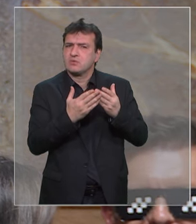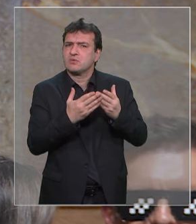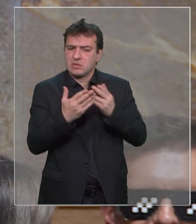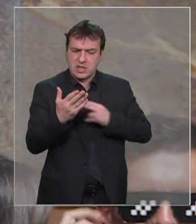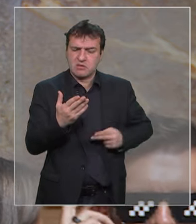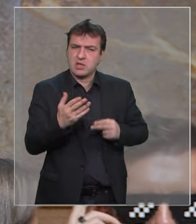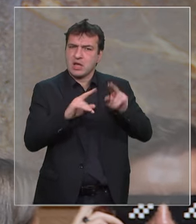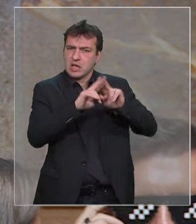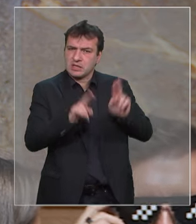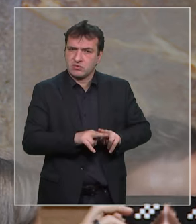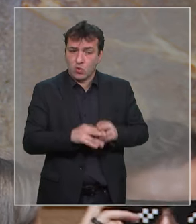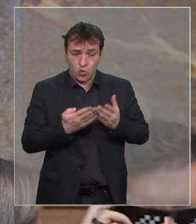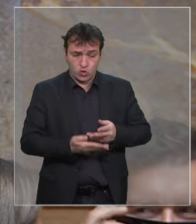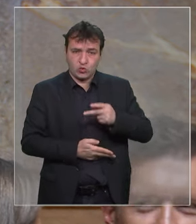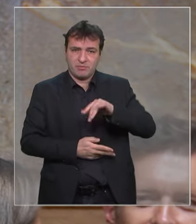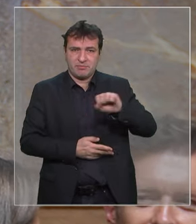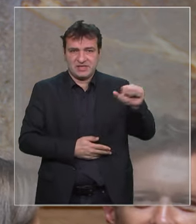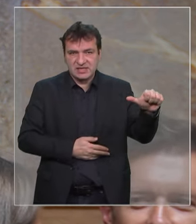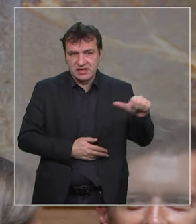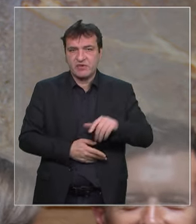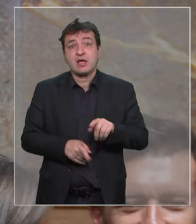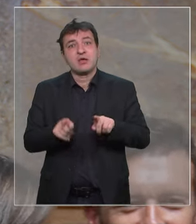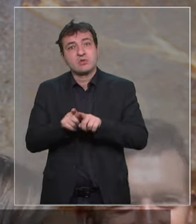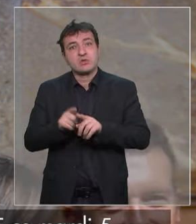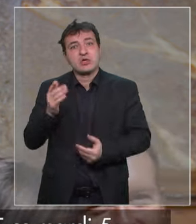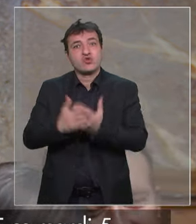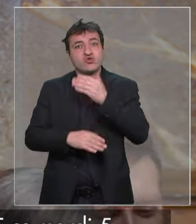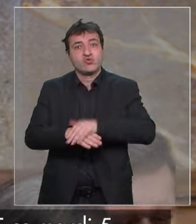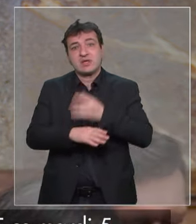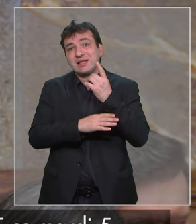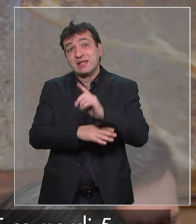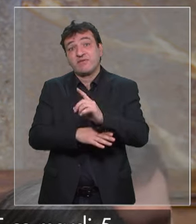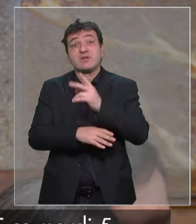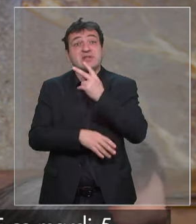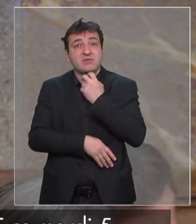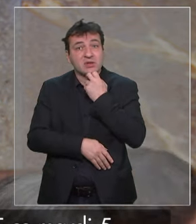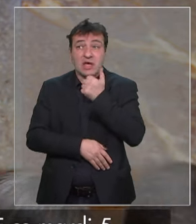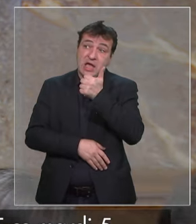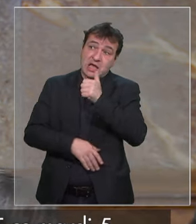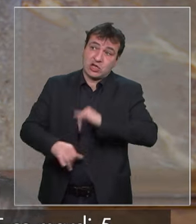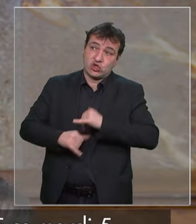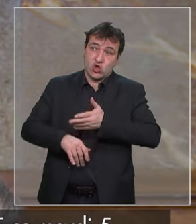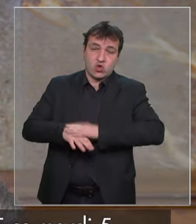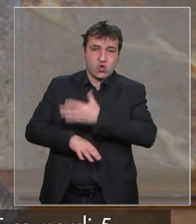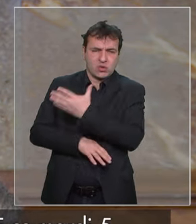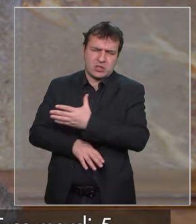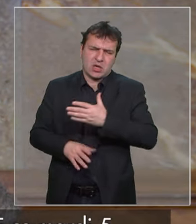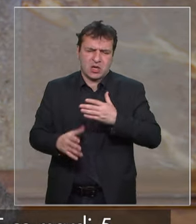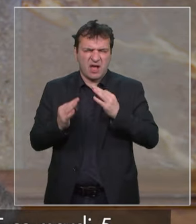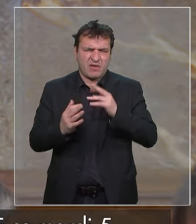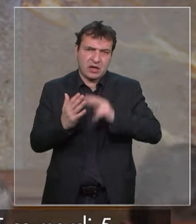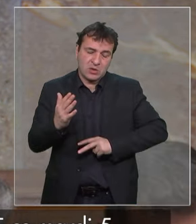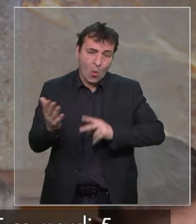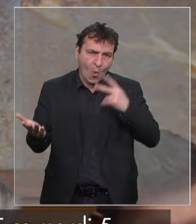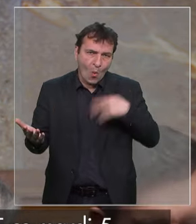aujourd'hui, ou même la journée Défense et Citoyenneté, qui révèle que plus d'un jeune sur cinq a de très grandes difficultés en